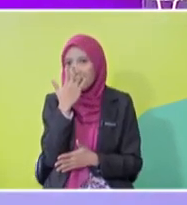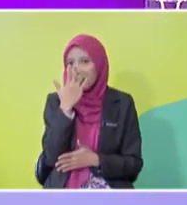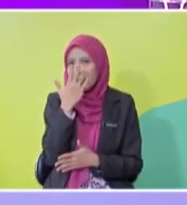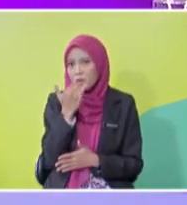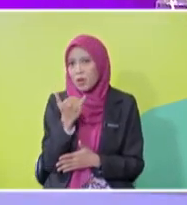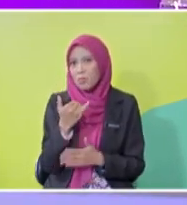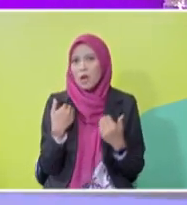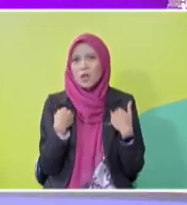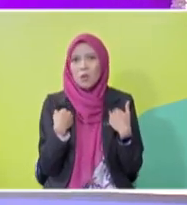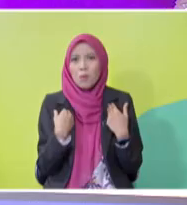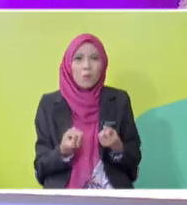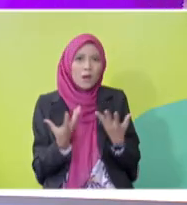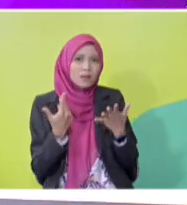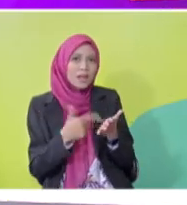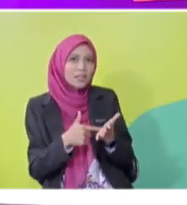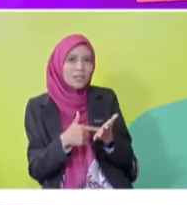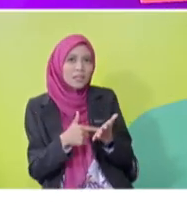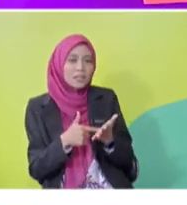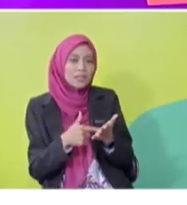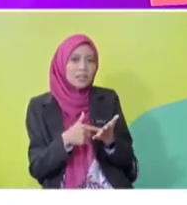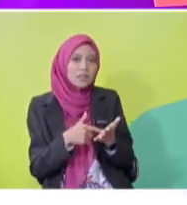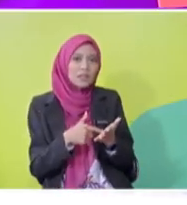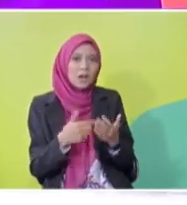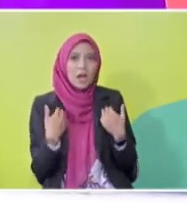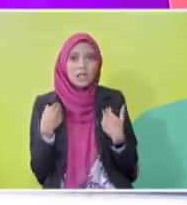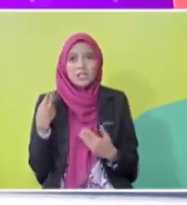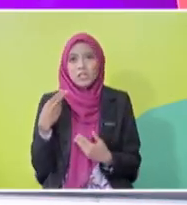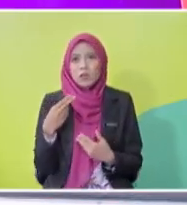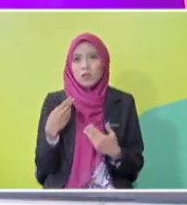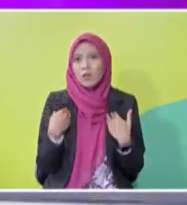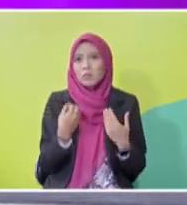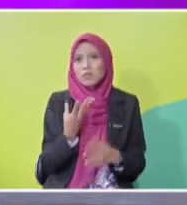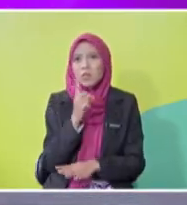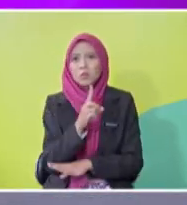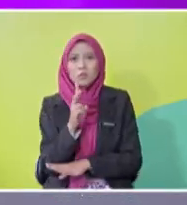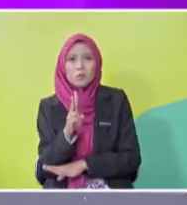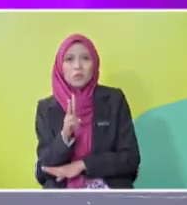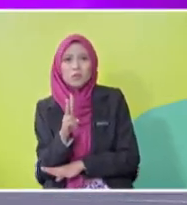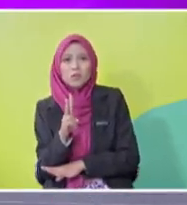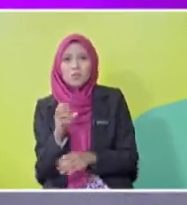ada banyak lagi dalam bekas hijau ini ada berapa pula satu dua